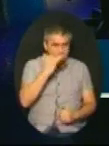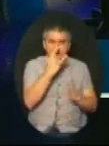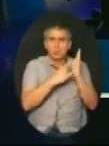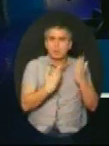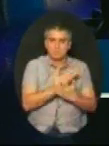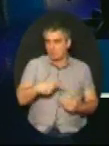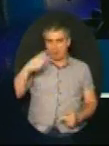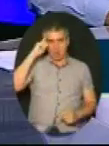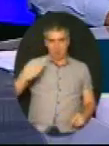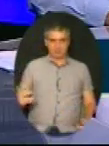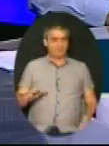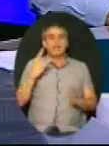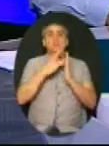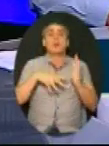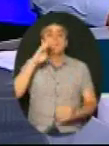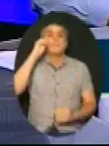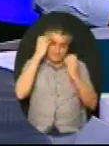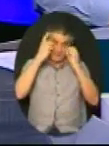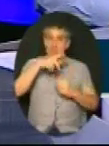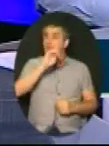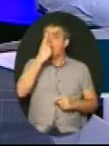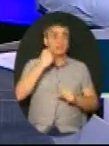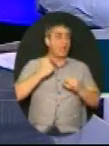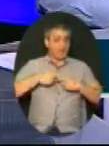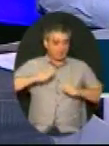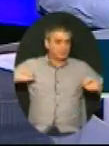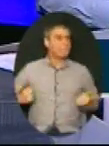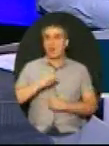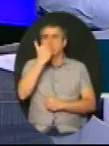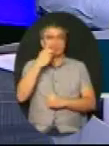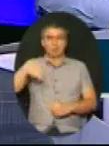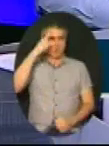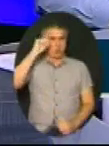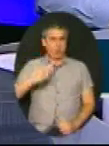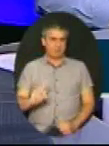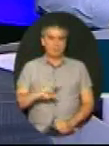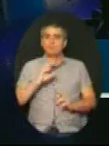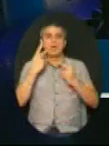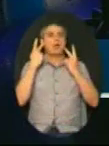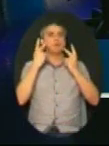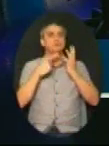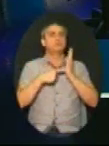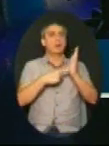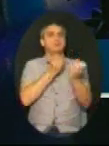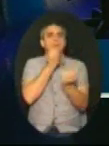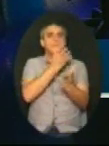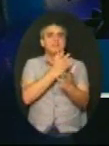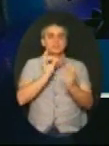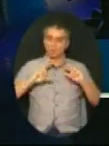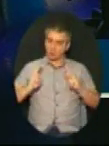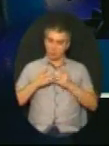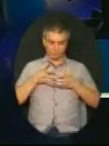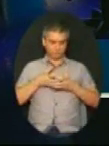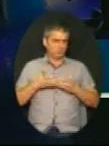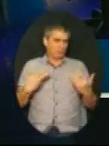הוא העביר? אף אחד לא יודע. איזה חוקים מרב מיכאלי, אחת מחברות הכנסת הפעילות, לא יודעים כלום. כי מה שחשוב זה לייצר מסר של קבוצה. להוציא